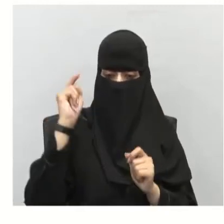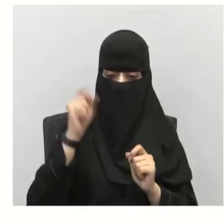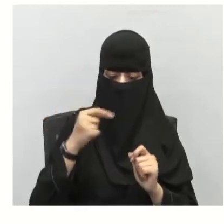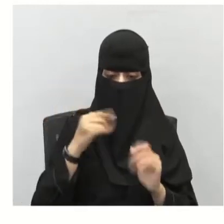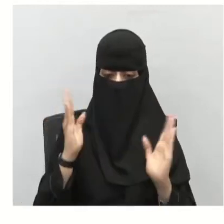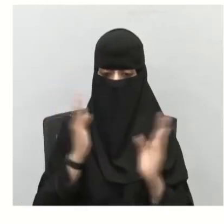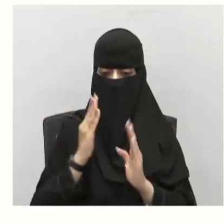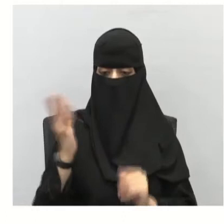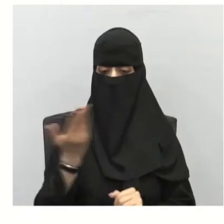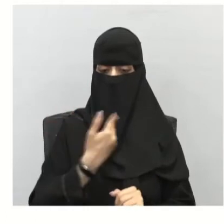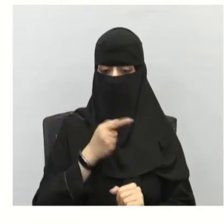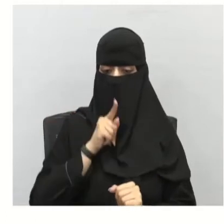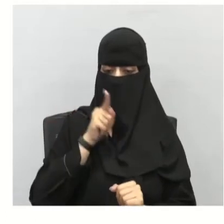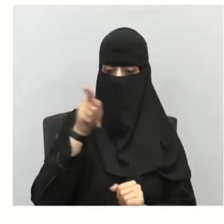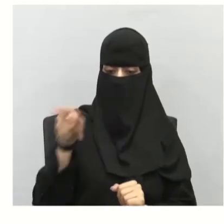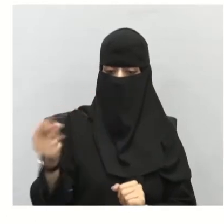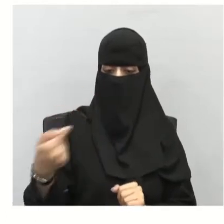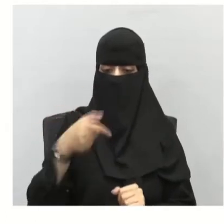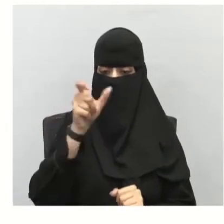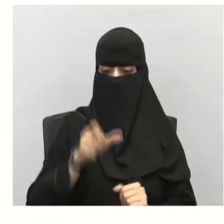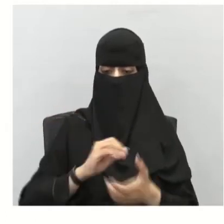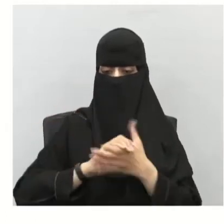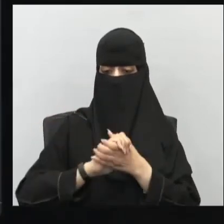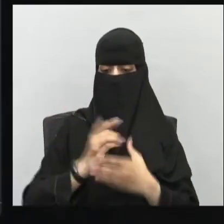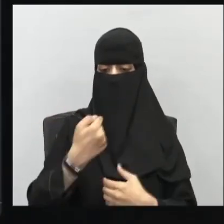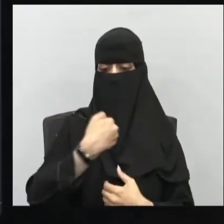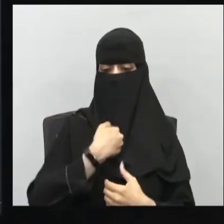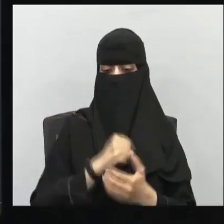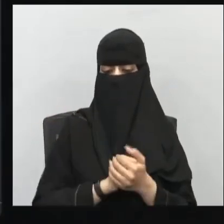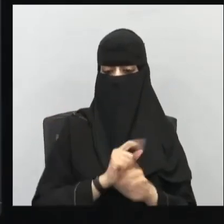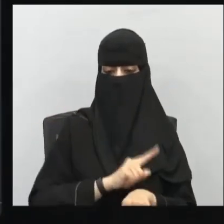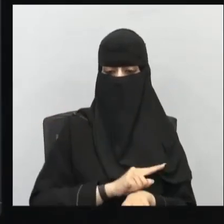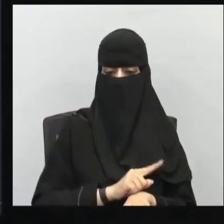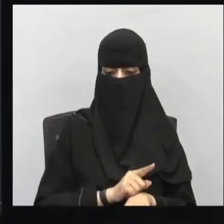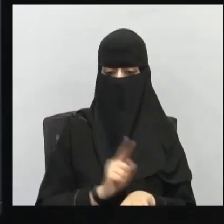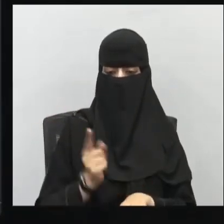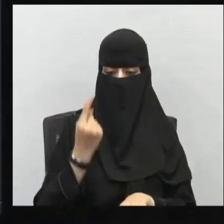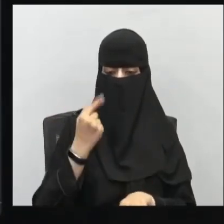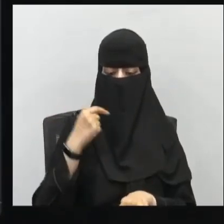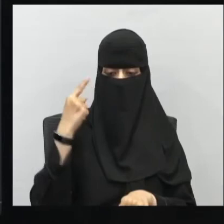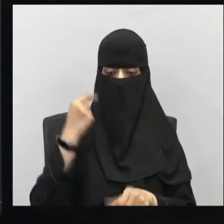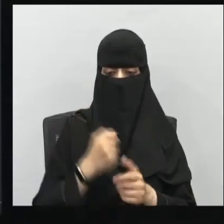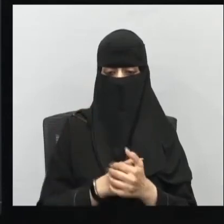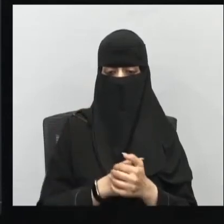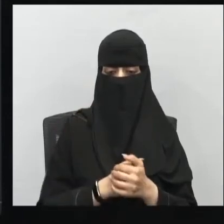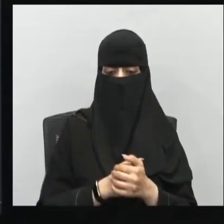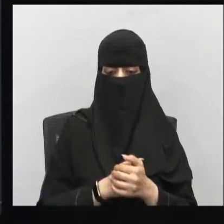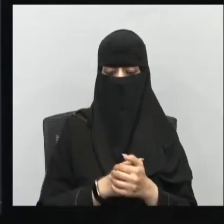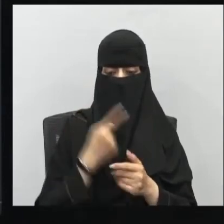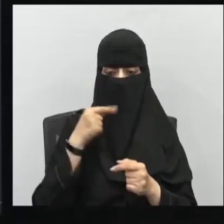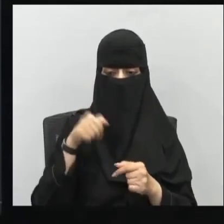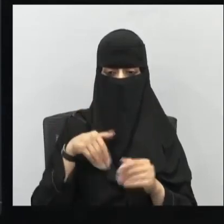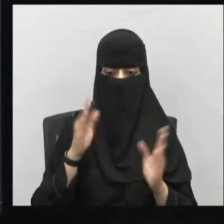فيه أحد أصدقائي على نفسي. دقيقة واحدة نفكر يا صغاري، أريد أن تذكروا لي